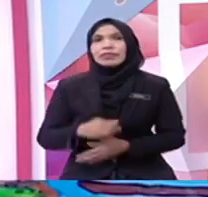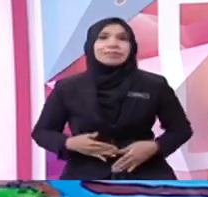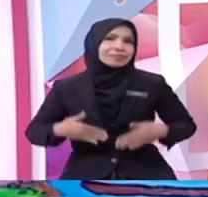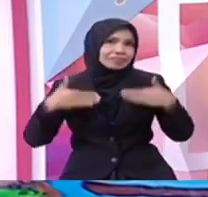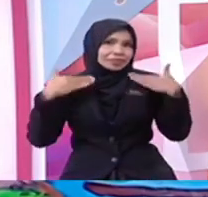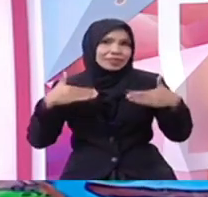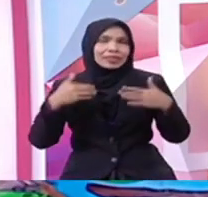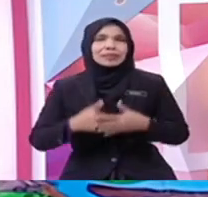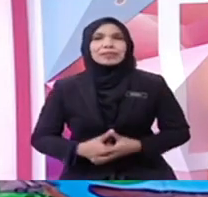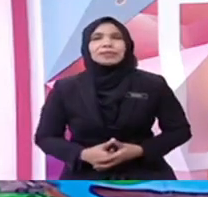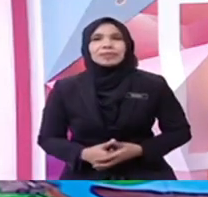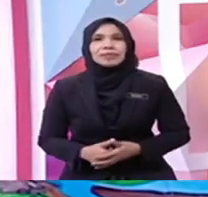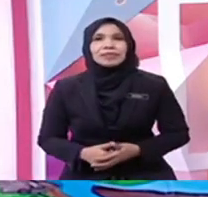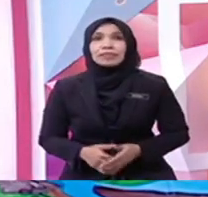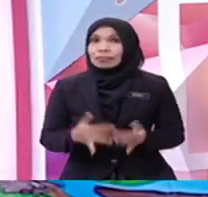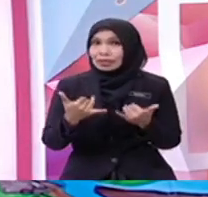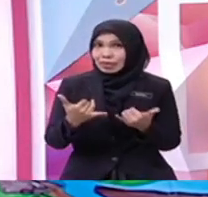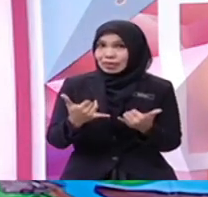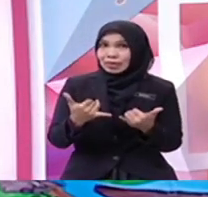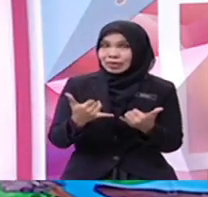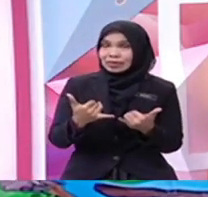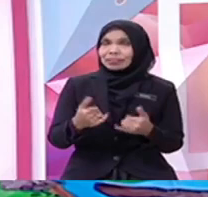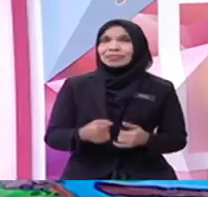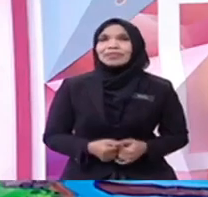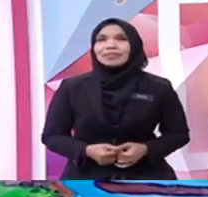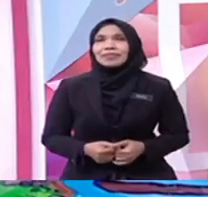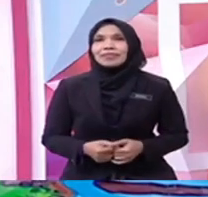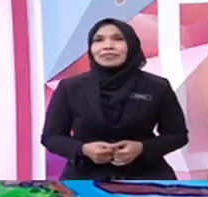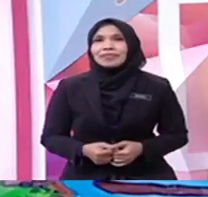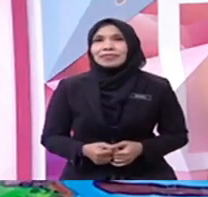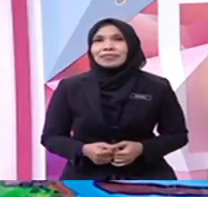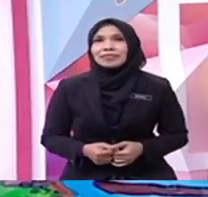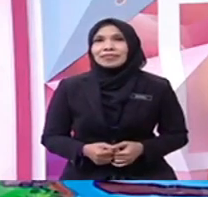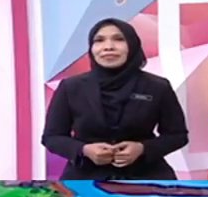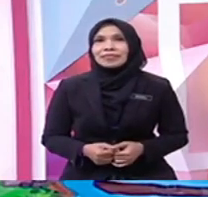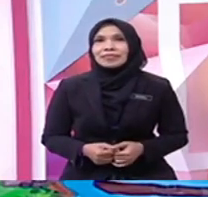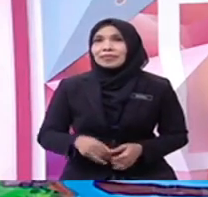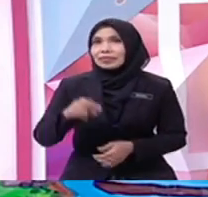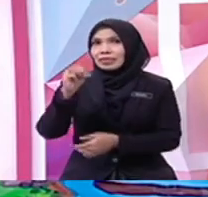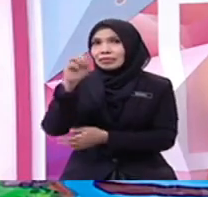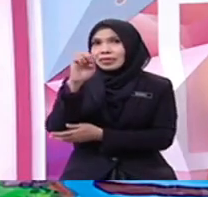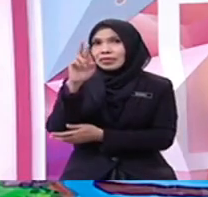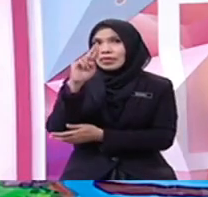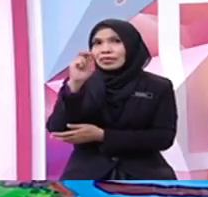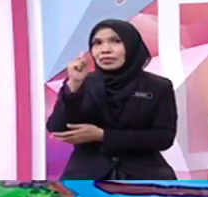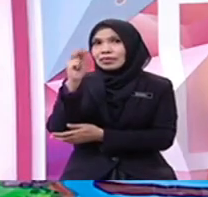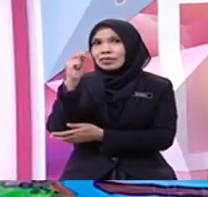Oke Summer engko engko kalau merangkak meski kini ke bawah